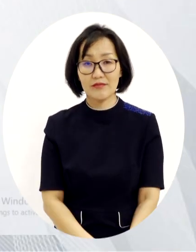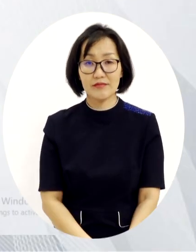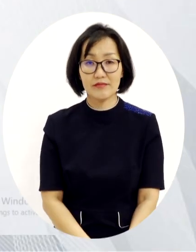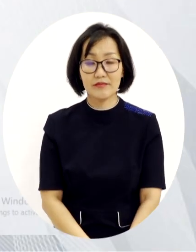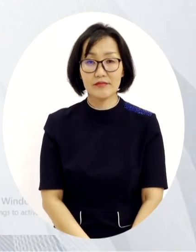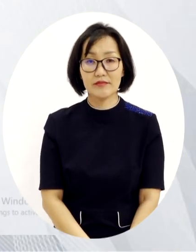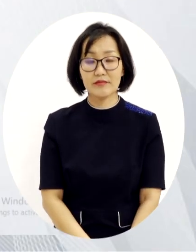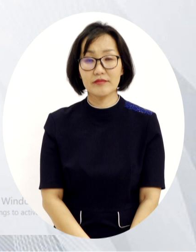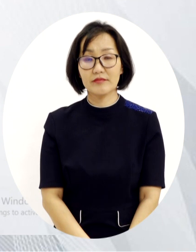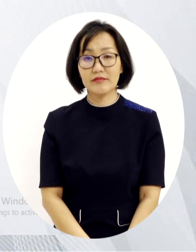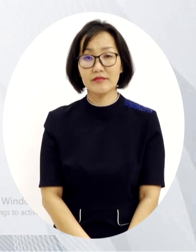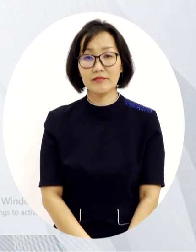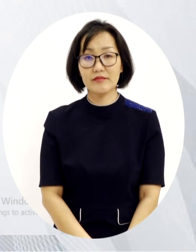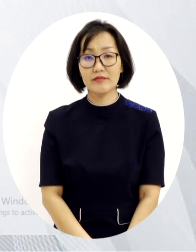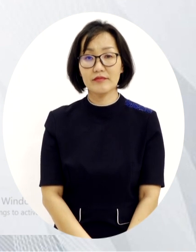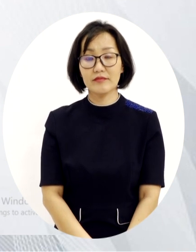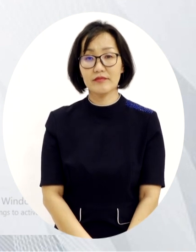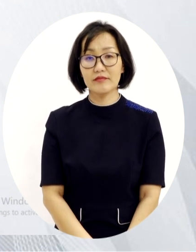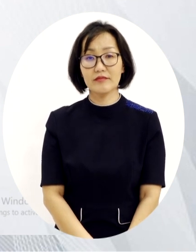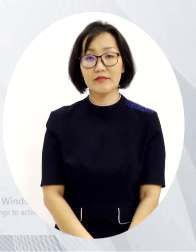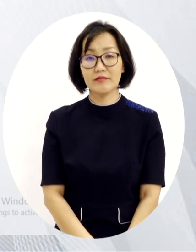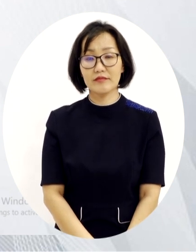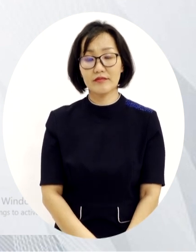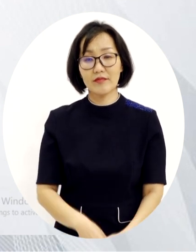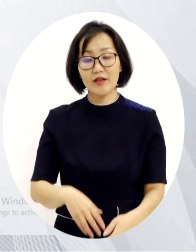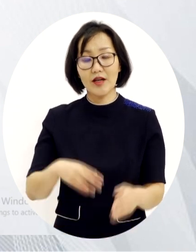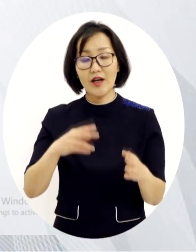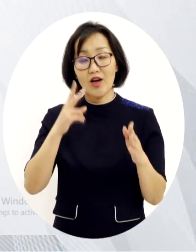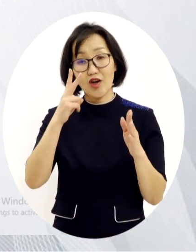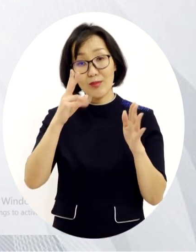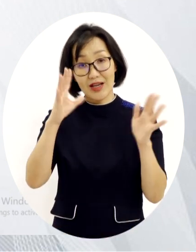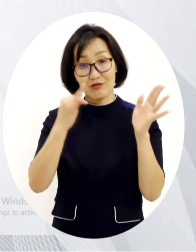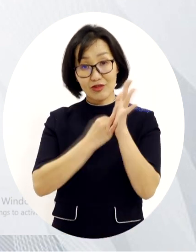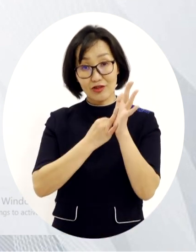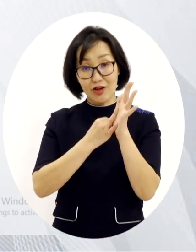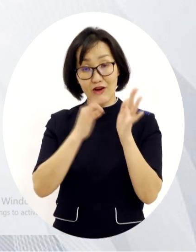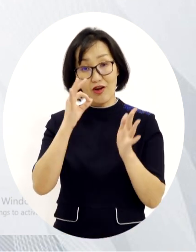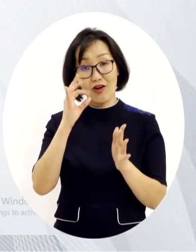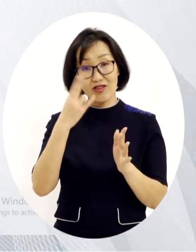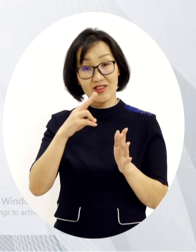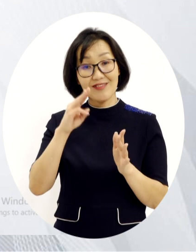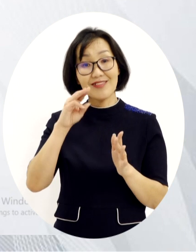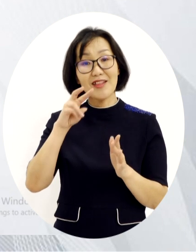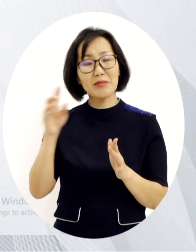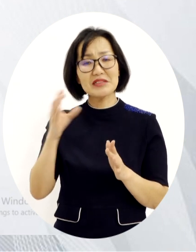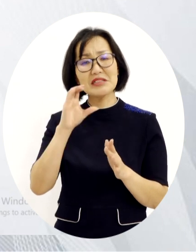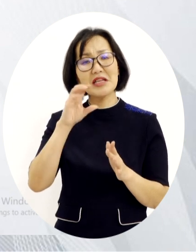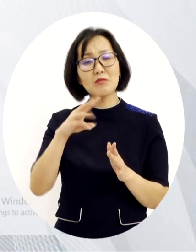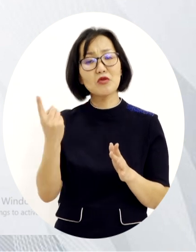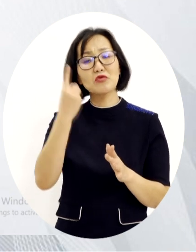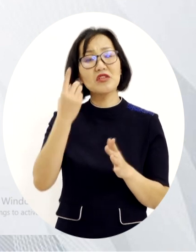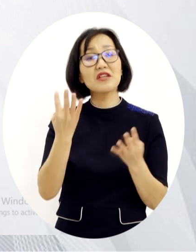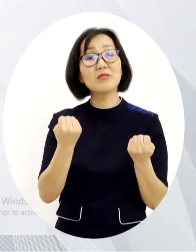За одоо графика байгуулахын тулд тэлмэн 2017 онд хэдэн сантиметр байсан?